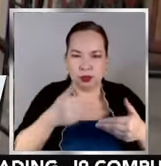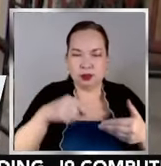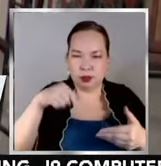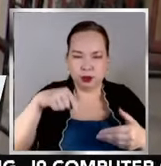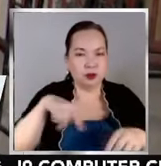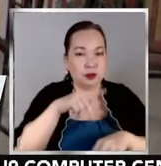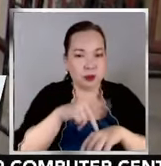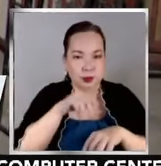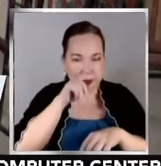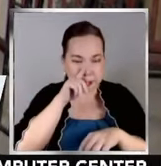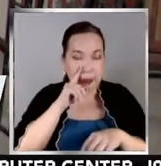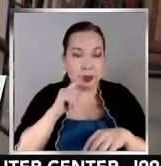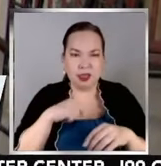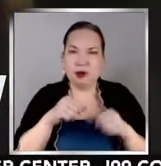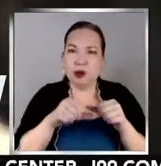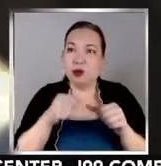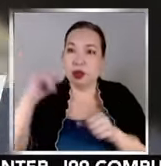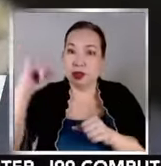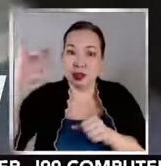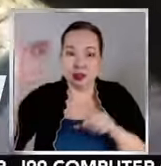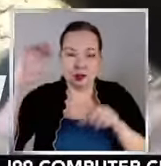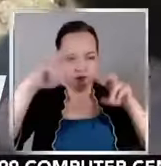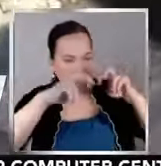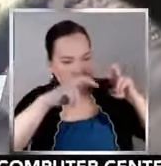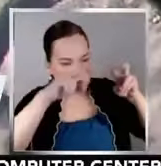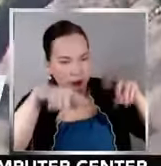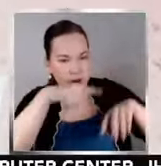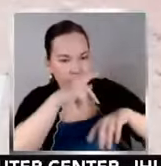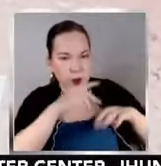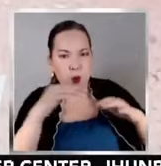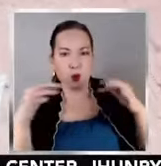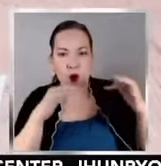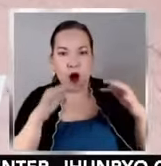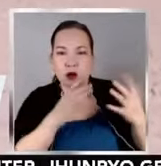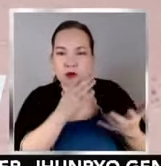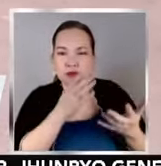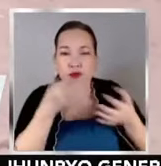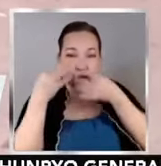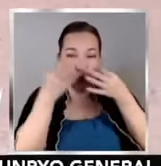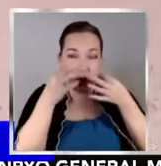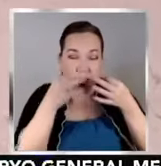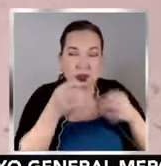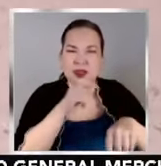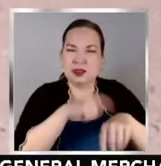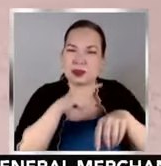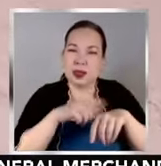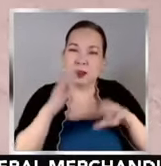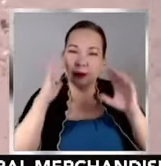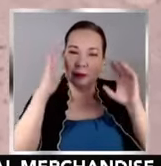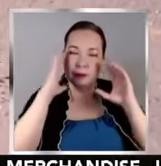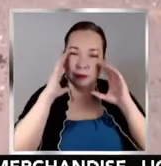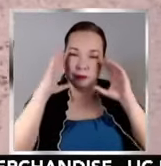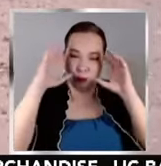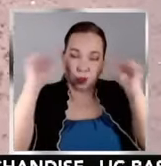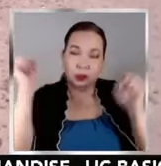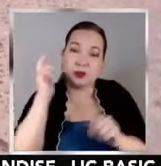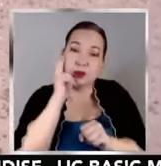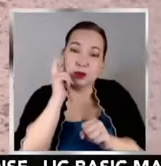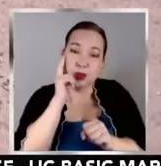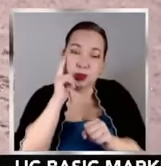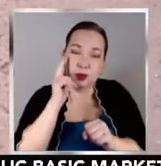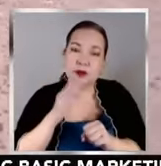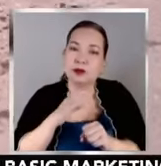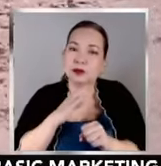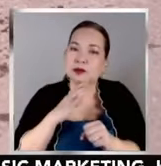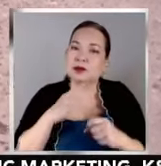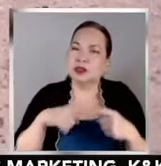Nagpapatuloy kasi ang investigasyon ng ICC sa war on drugs ng nakaraang administrasyon. Stand namin ay operational ang